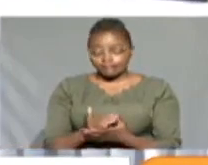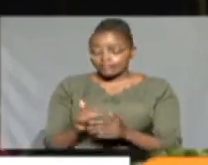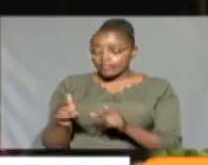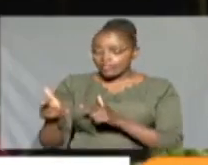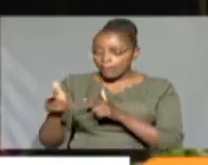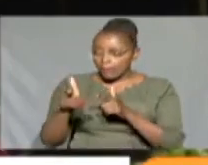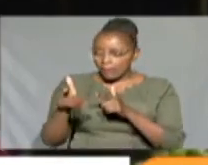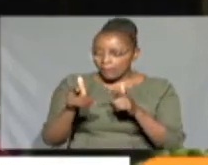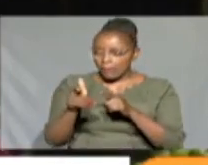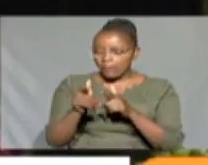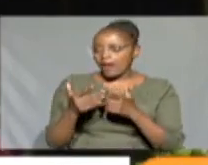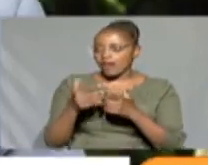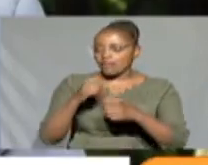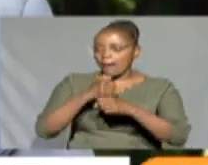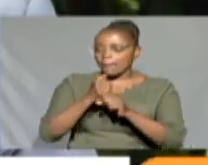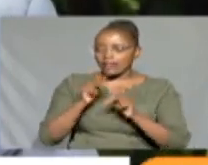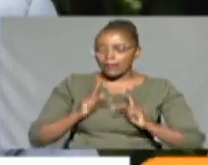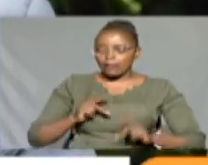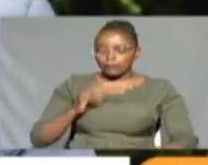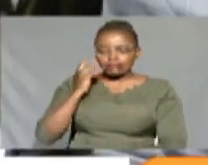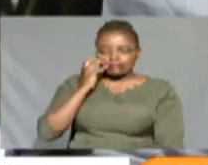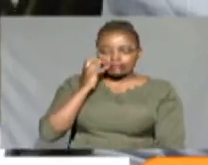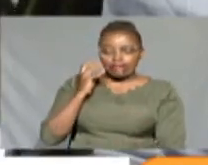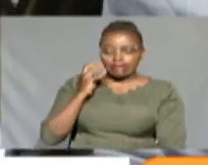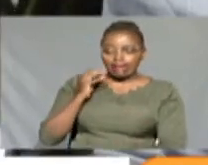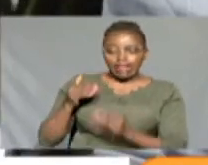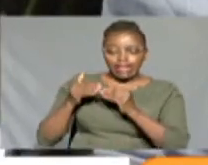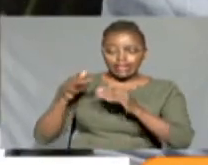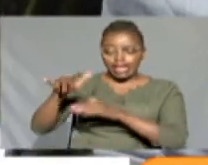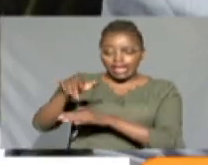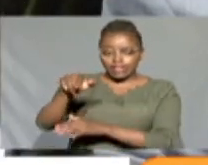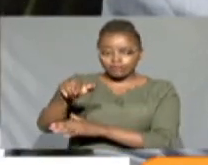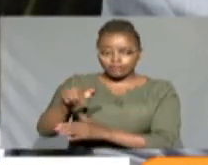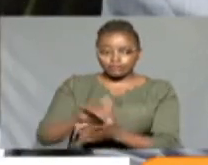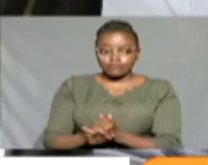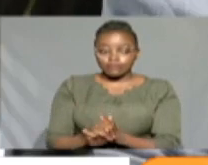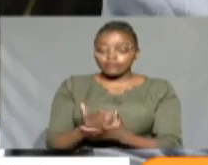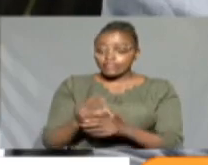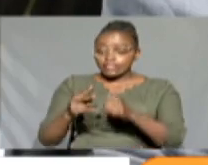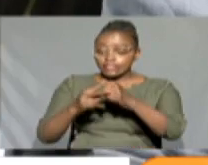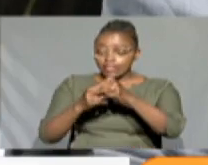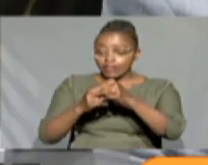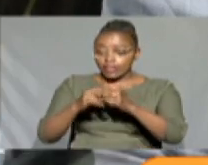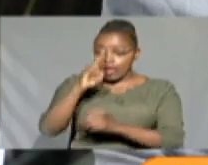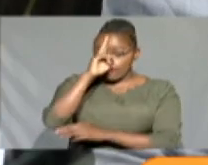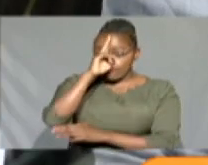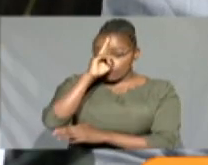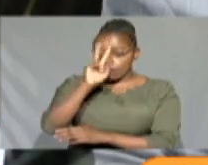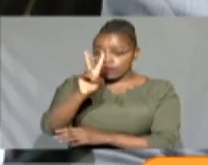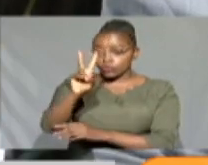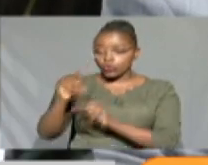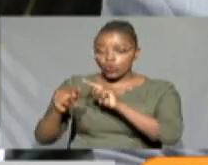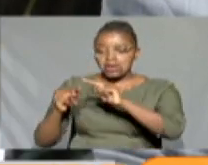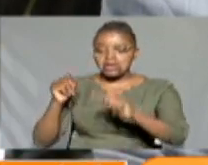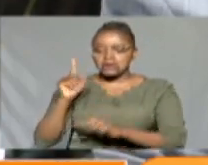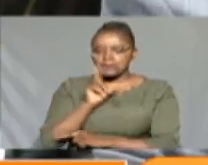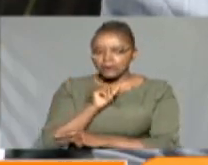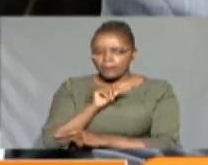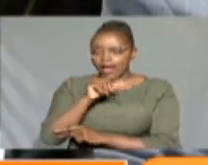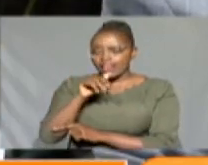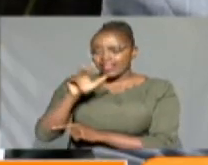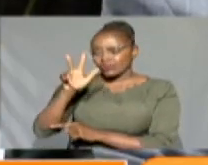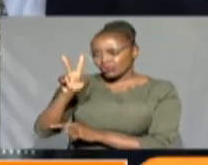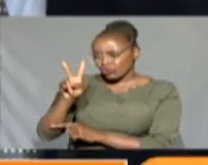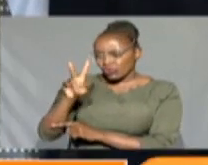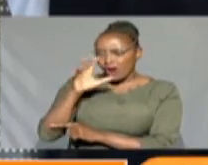Mashambulizi ambayo sasa yamewatamausha viongozi wa kaunti hiyo. The number of the policemen were 7, 2 killed, 2 still